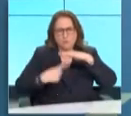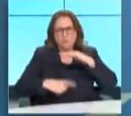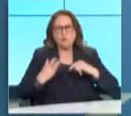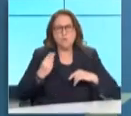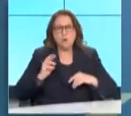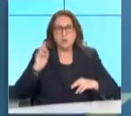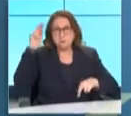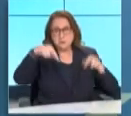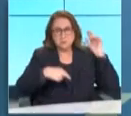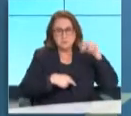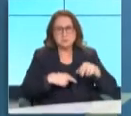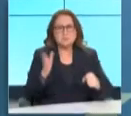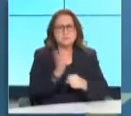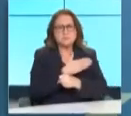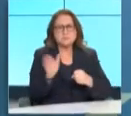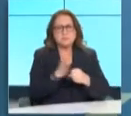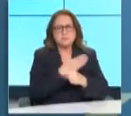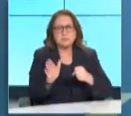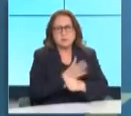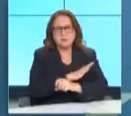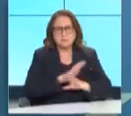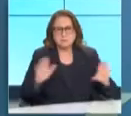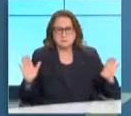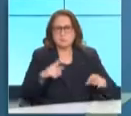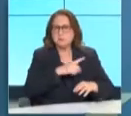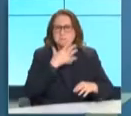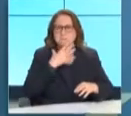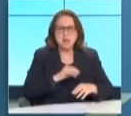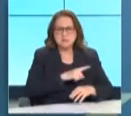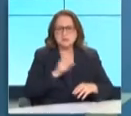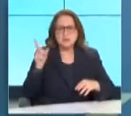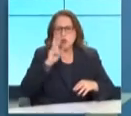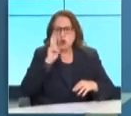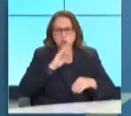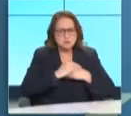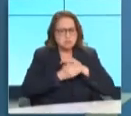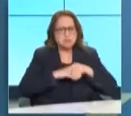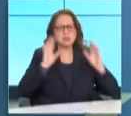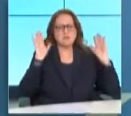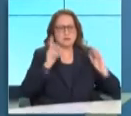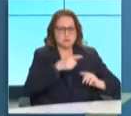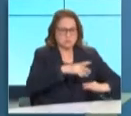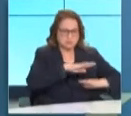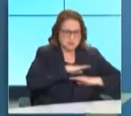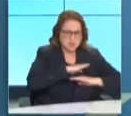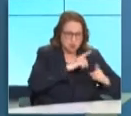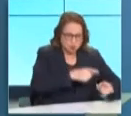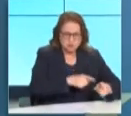των ουκρανικών στρατευμάτων και των αμάχων. Συμπεριλάβαμε